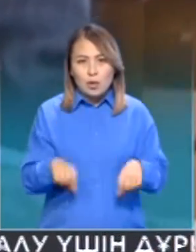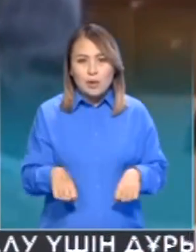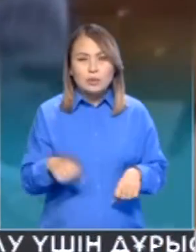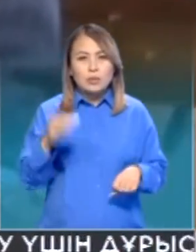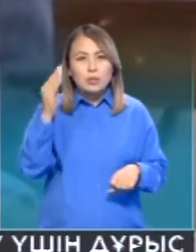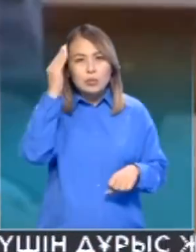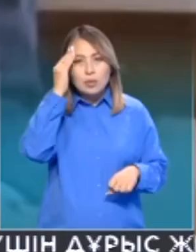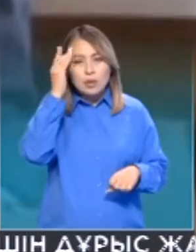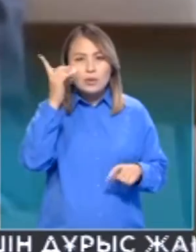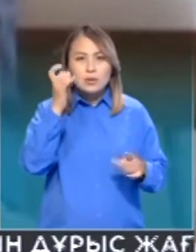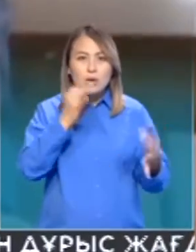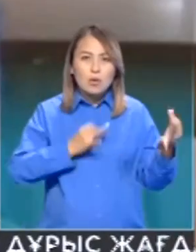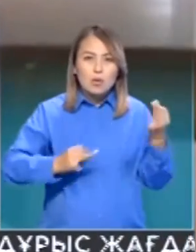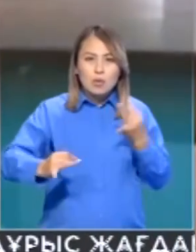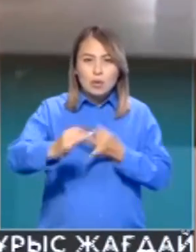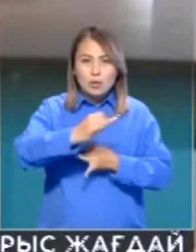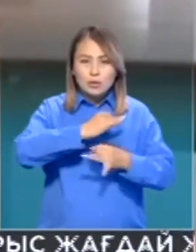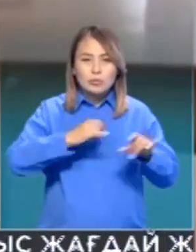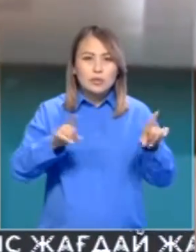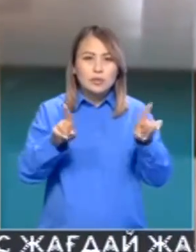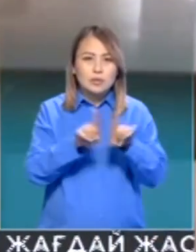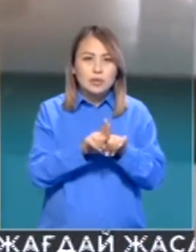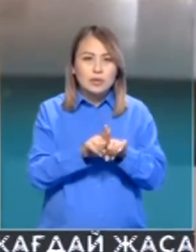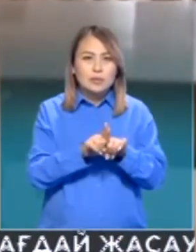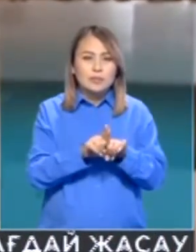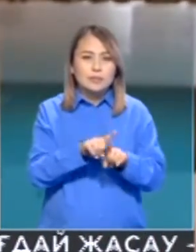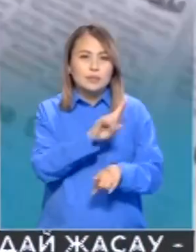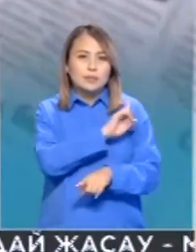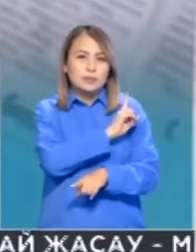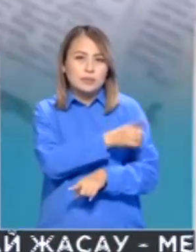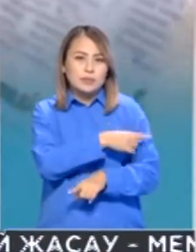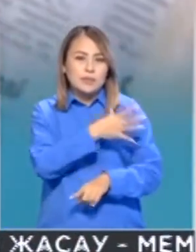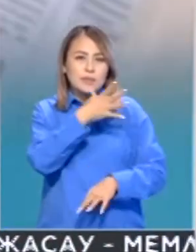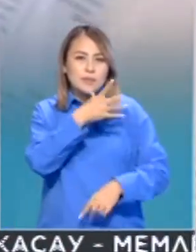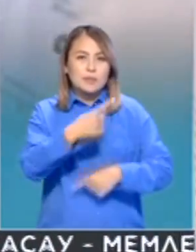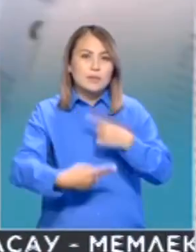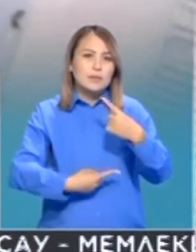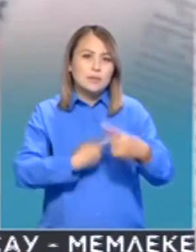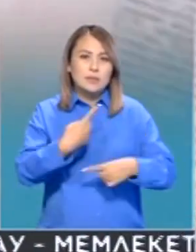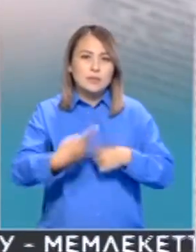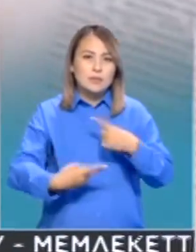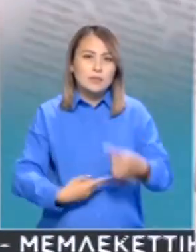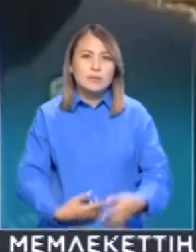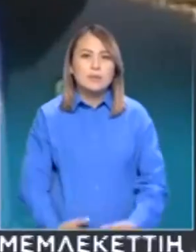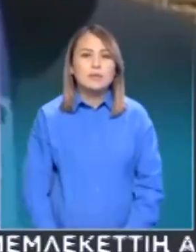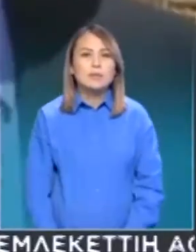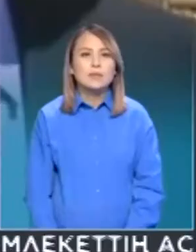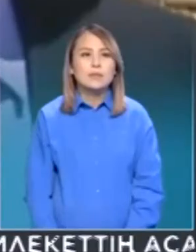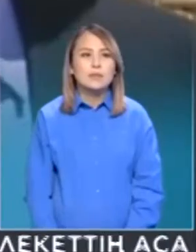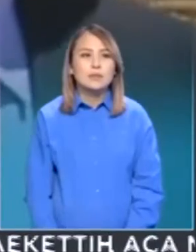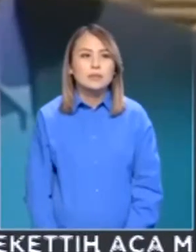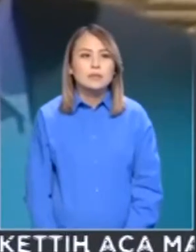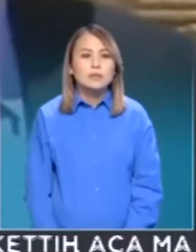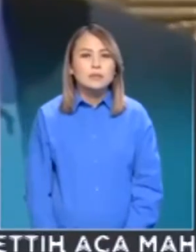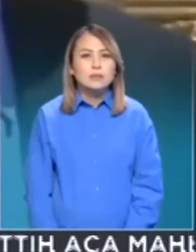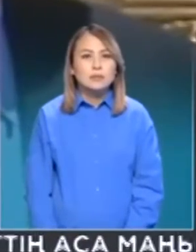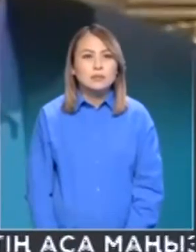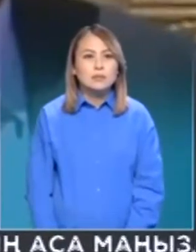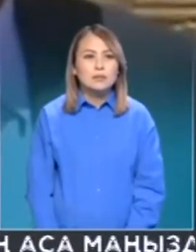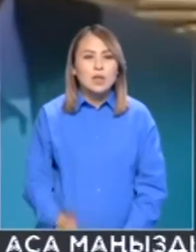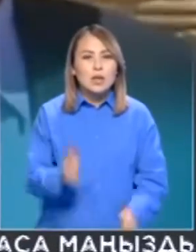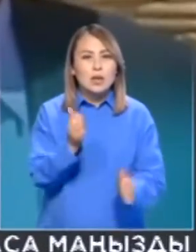ойлы оқырман үшін осының өзі өшпес мол мұра, ғасырларға жететін ғибратты дүние. Әр